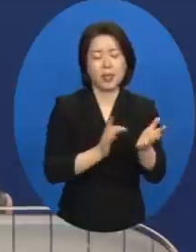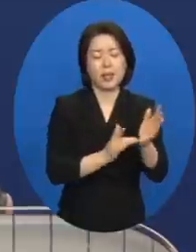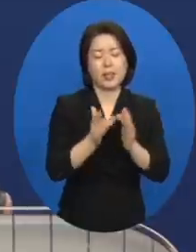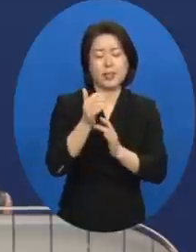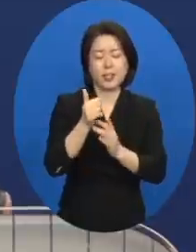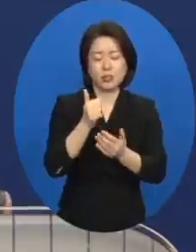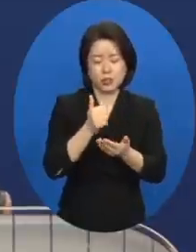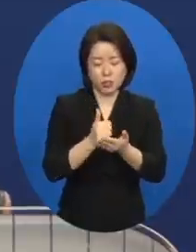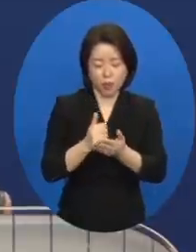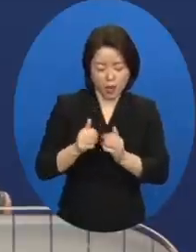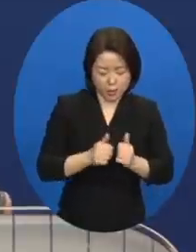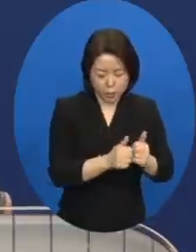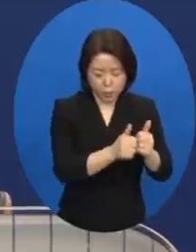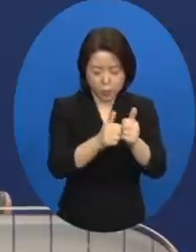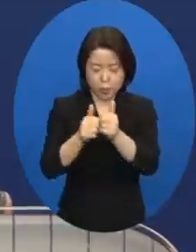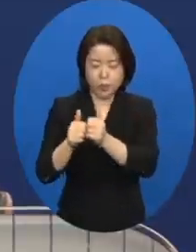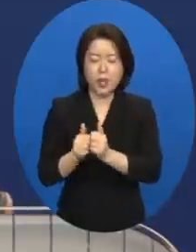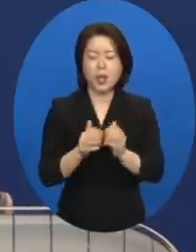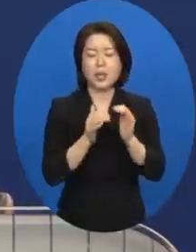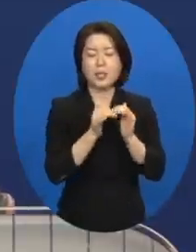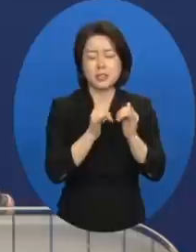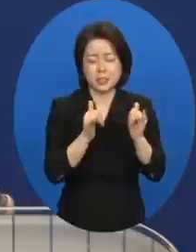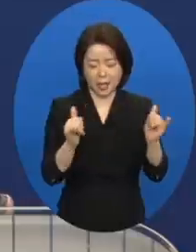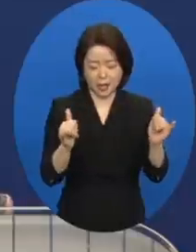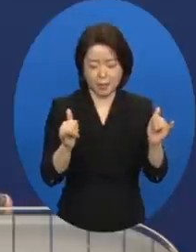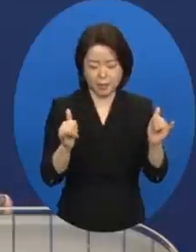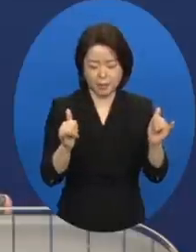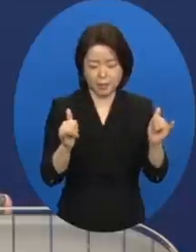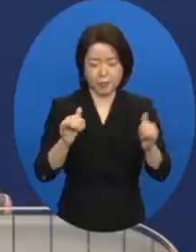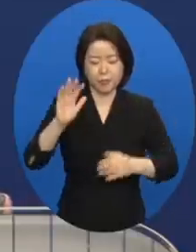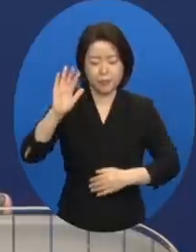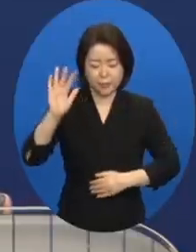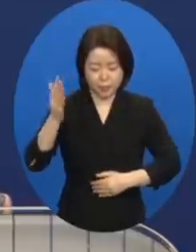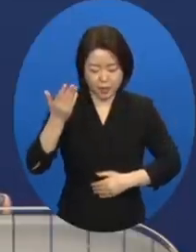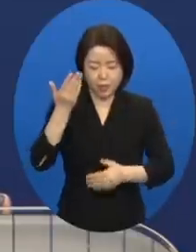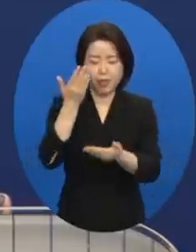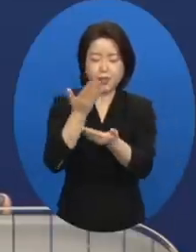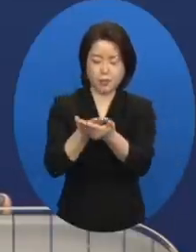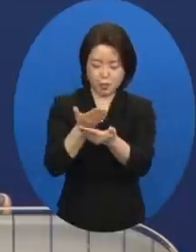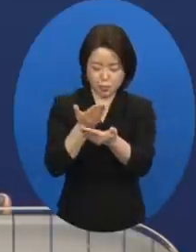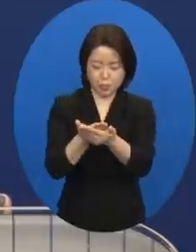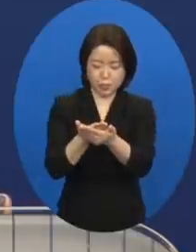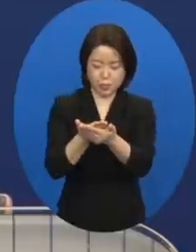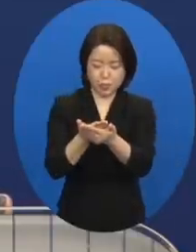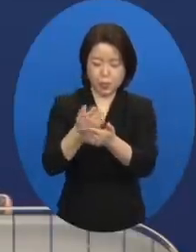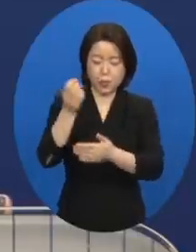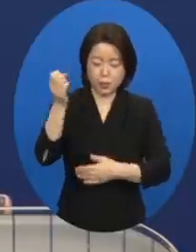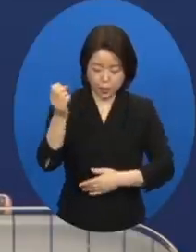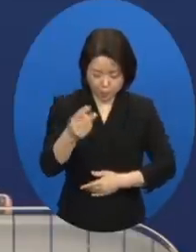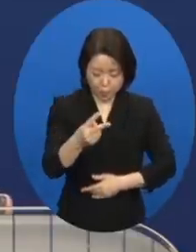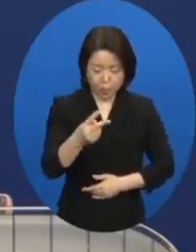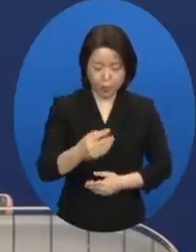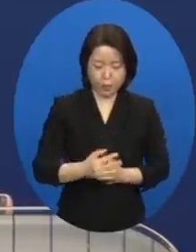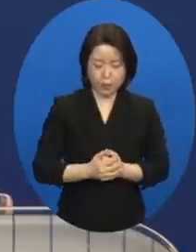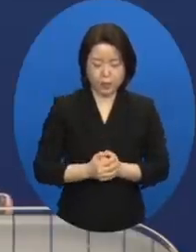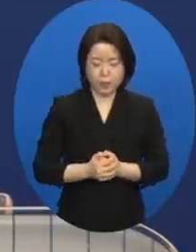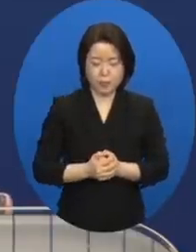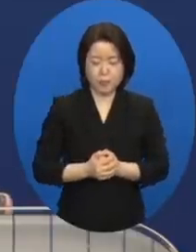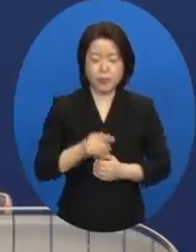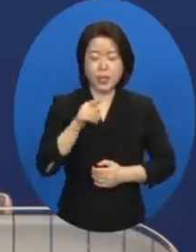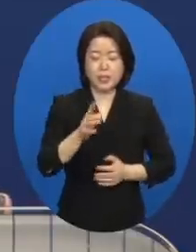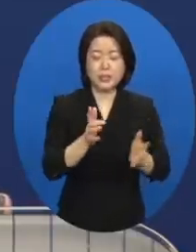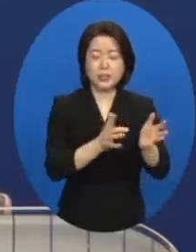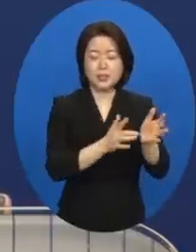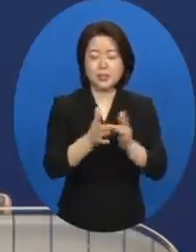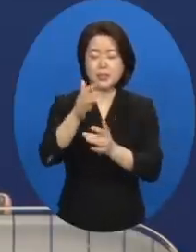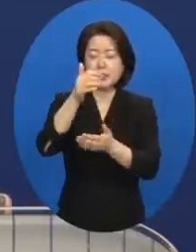예수님과 동행하는 사람들 되게 하여 주옵시고 그